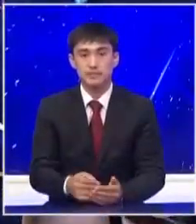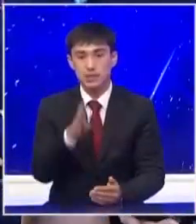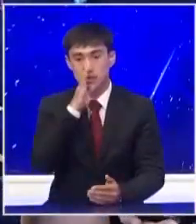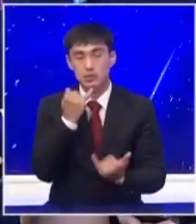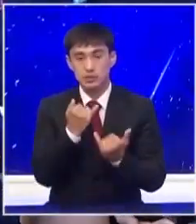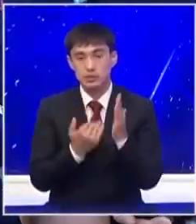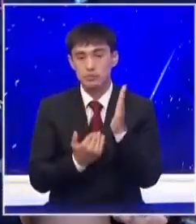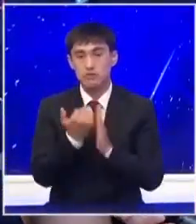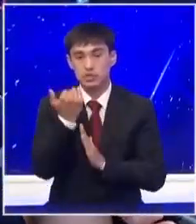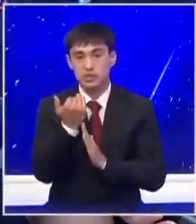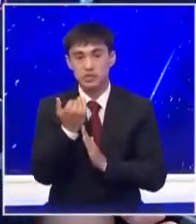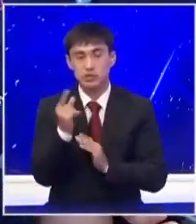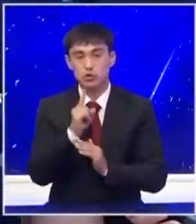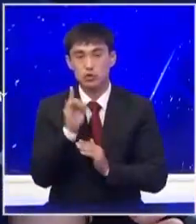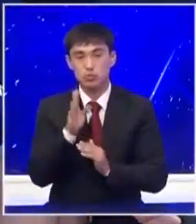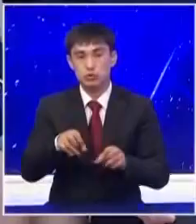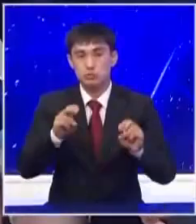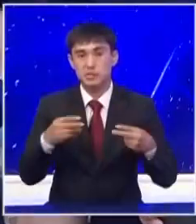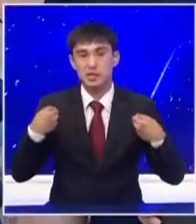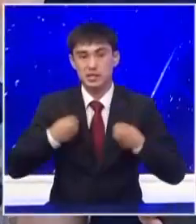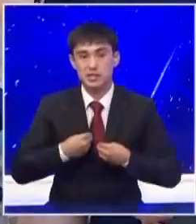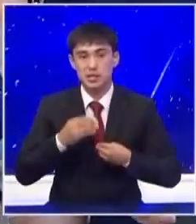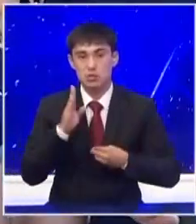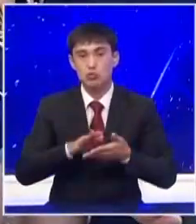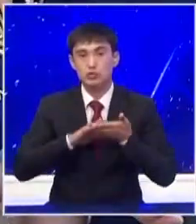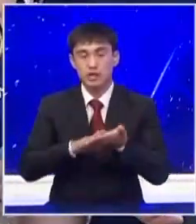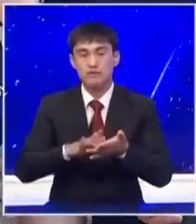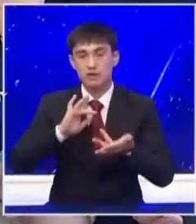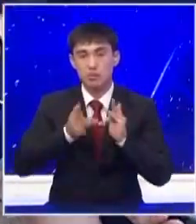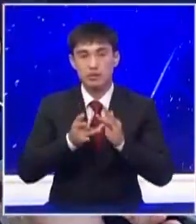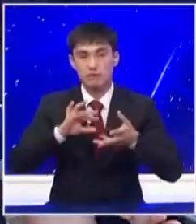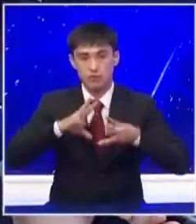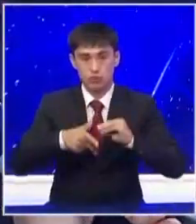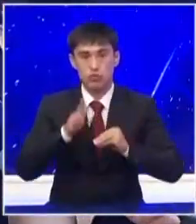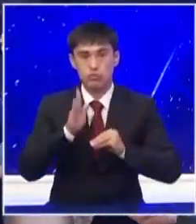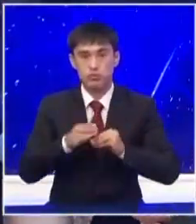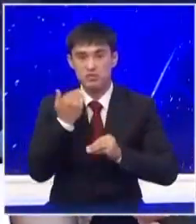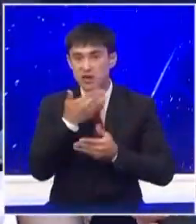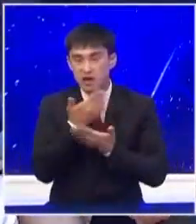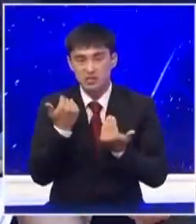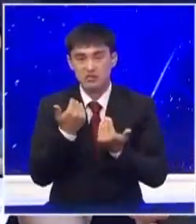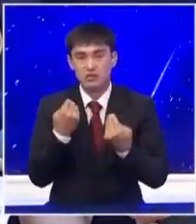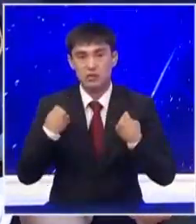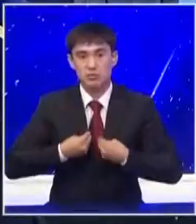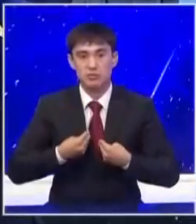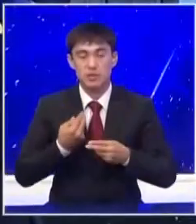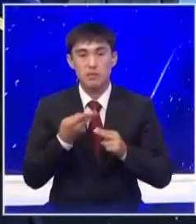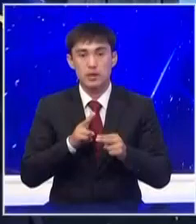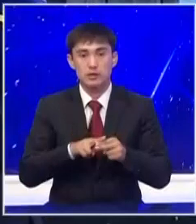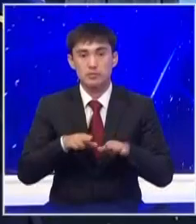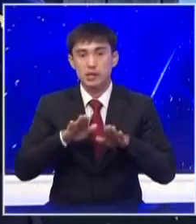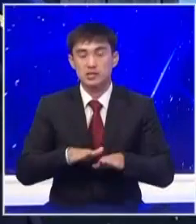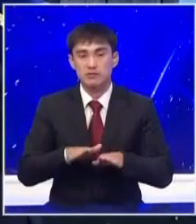Зарплата сейчас повышается, а вот что касается спецодежды, дают заявку на портал, а в итоге приходит некачественная экипировка.